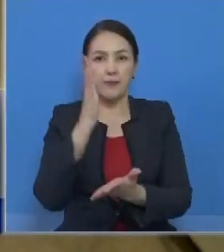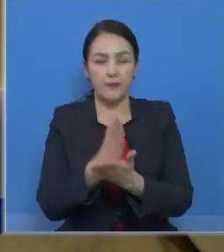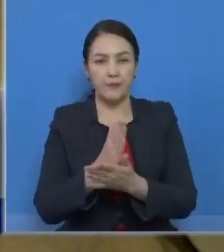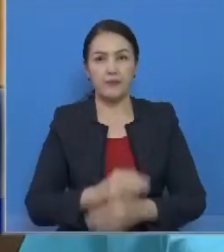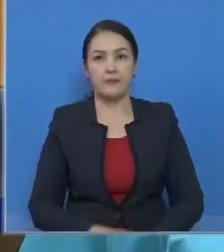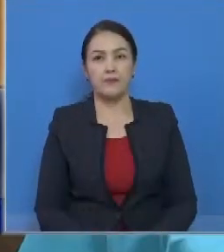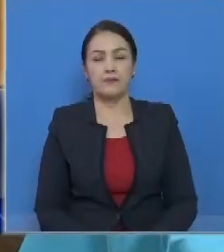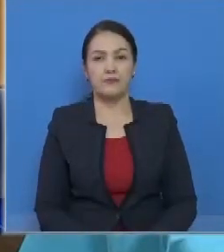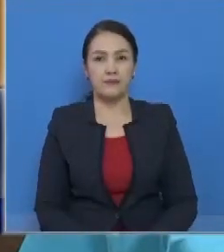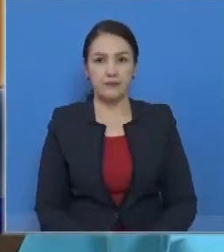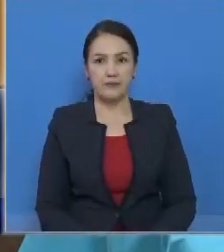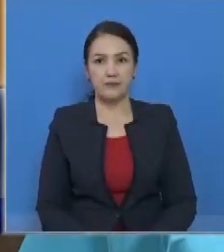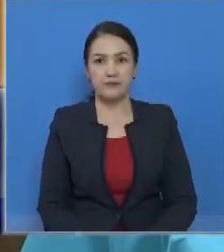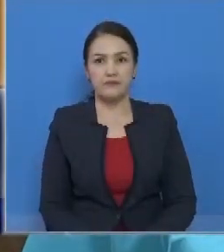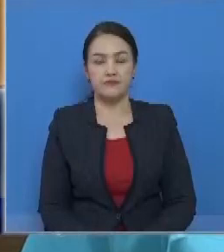бар.